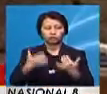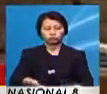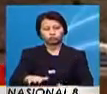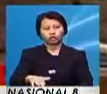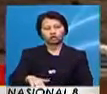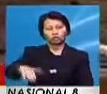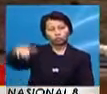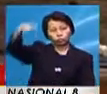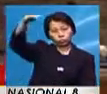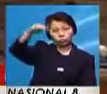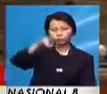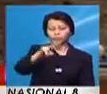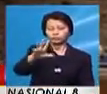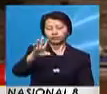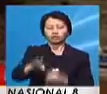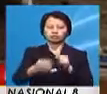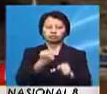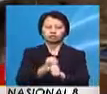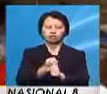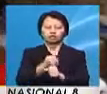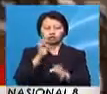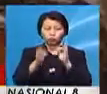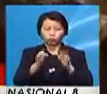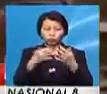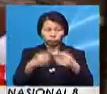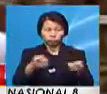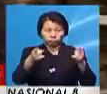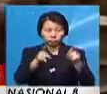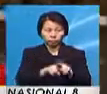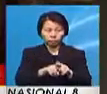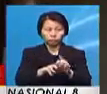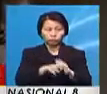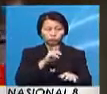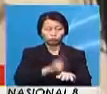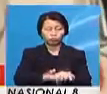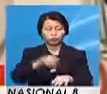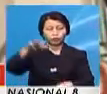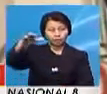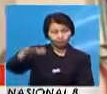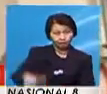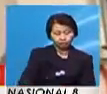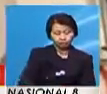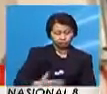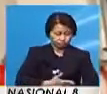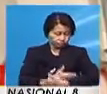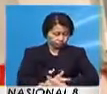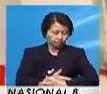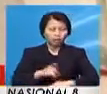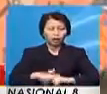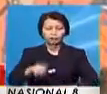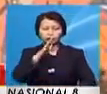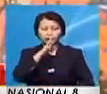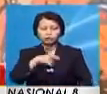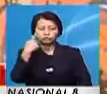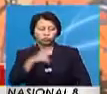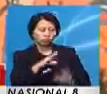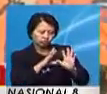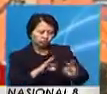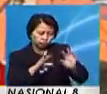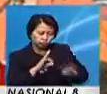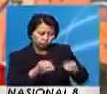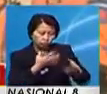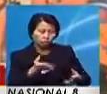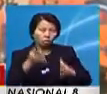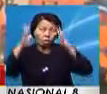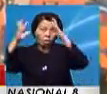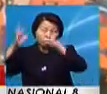berusia 24 tahun, meskipun kejadian itu berlaku sewaktu dia masih kecil, namun ibunya sering menceritakan pengalaman